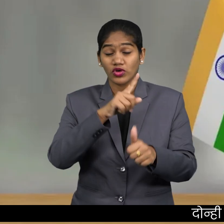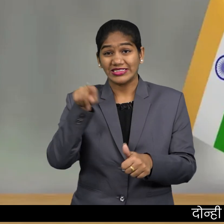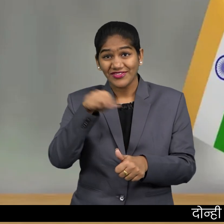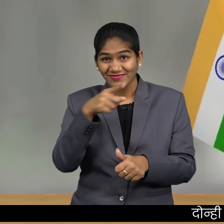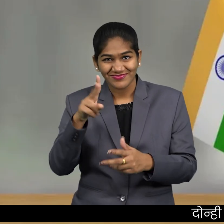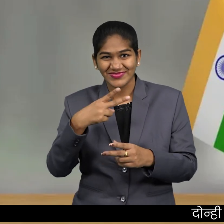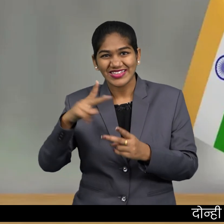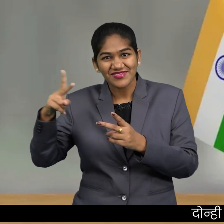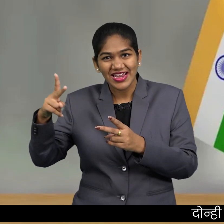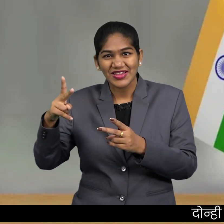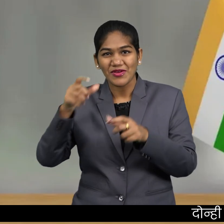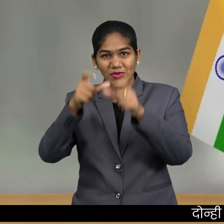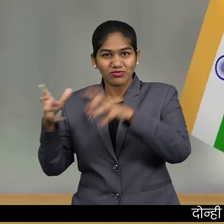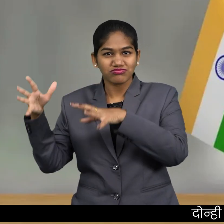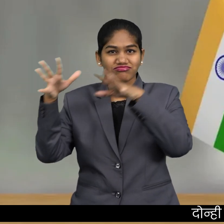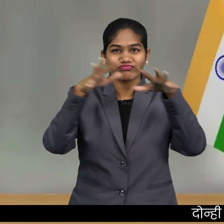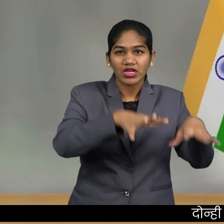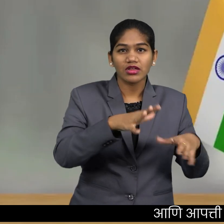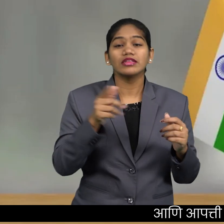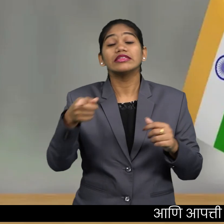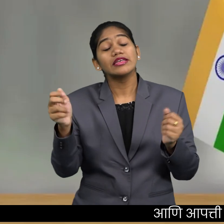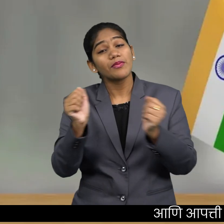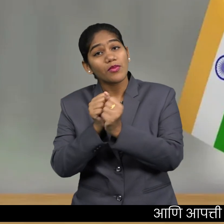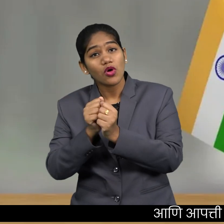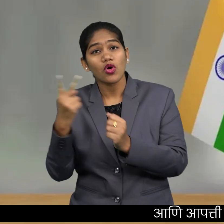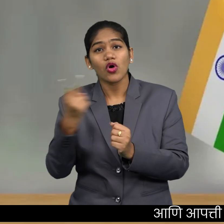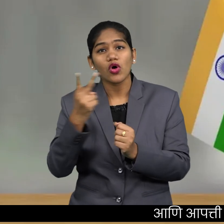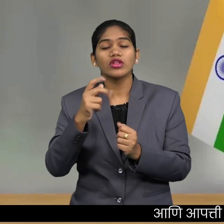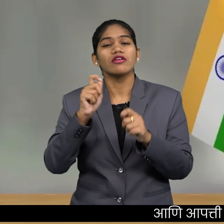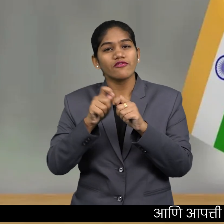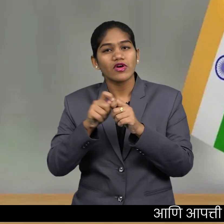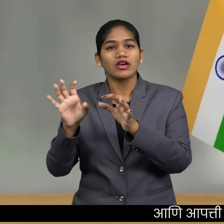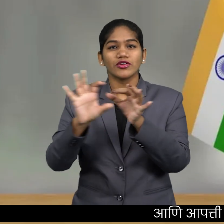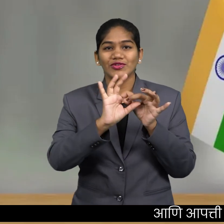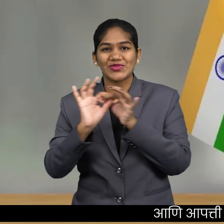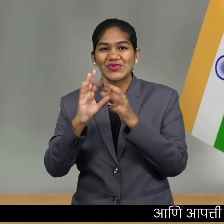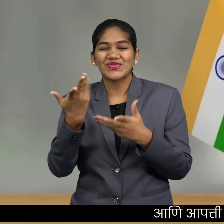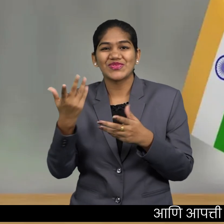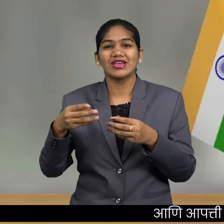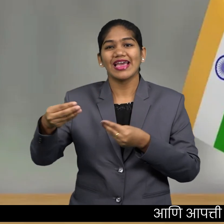दोन्ही राष्ट्रांनी आर्थिक आणि आपत्ती व्यवस्थापन उपक्रमांवर